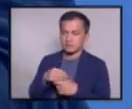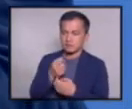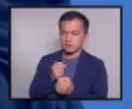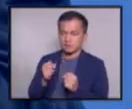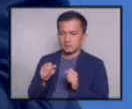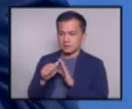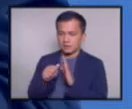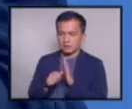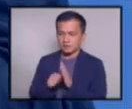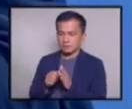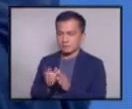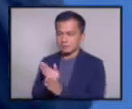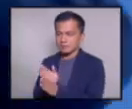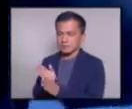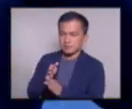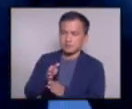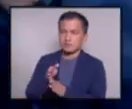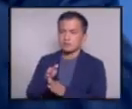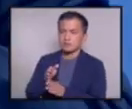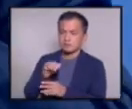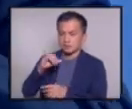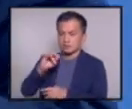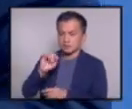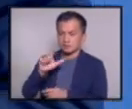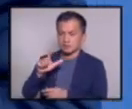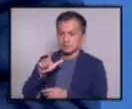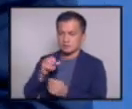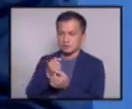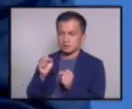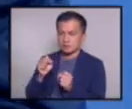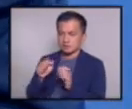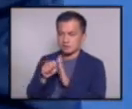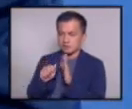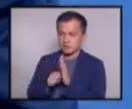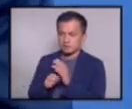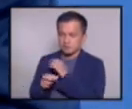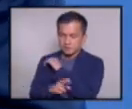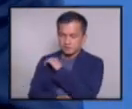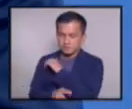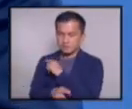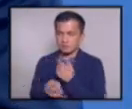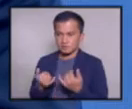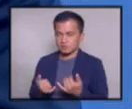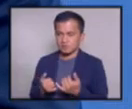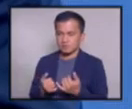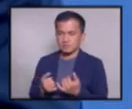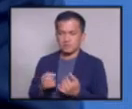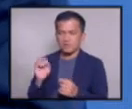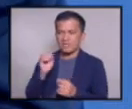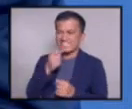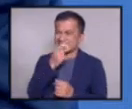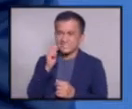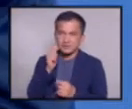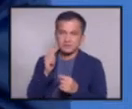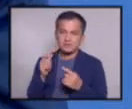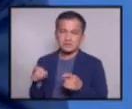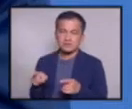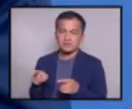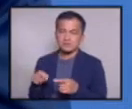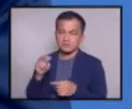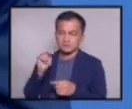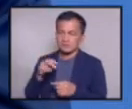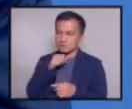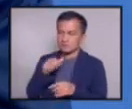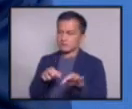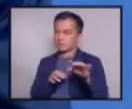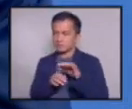i-align yan sa Internal Security Act ng rehiyon. Kasi sa kasalukuyan, walang ipin. At kaya't hindi